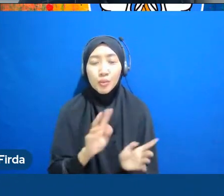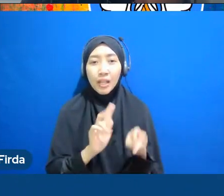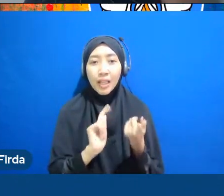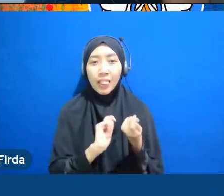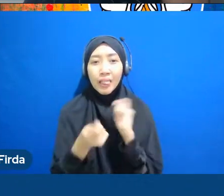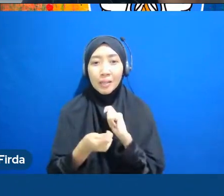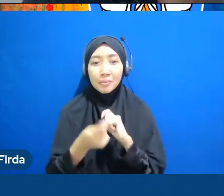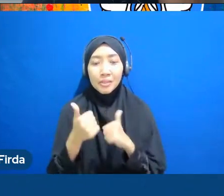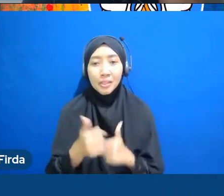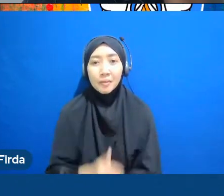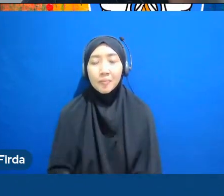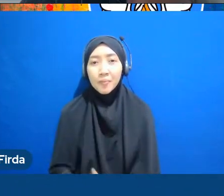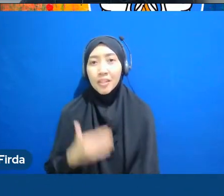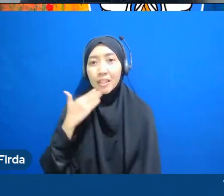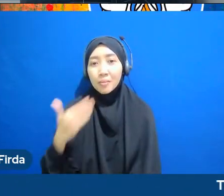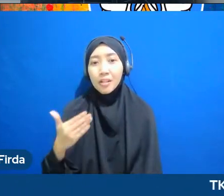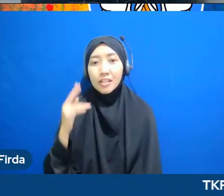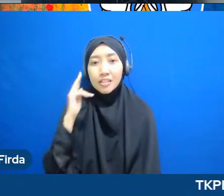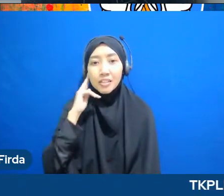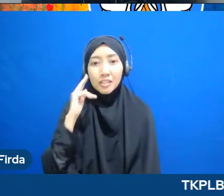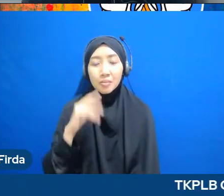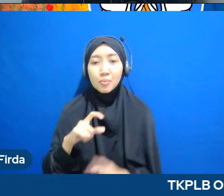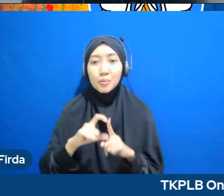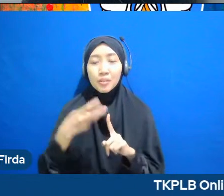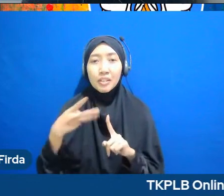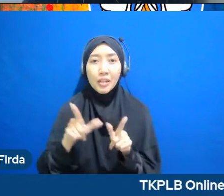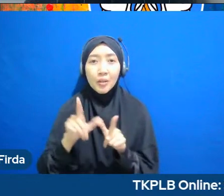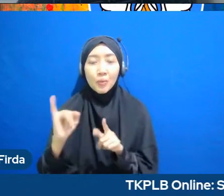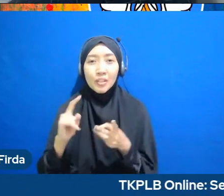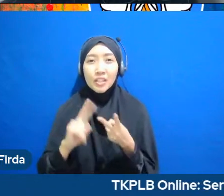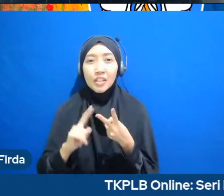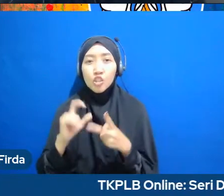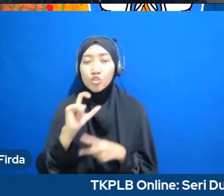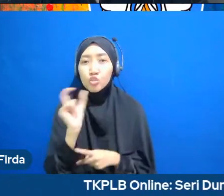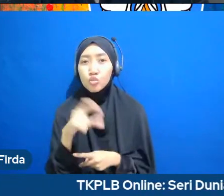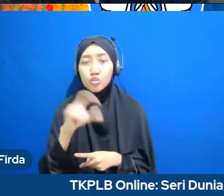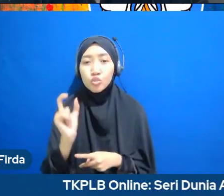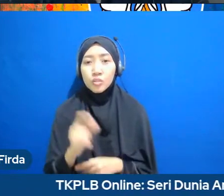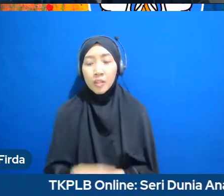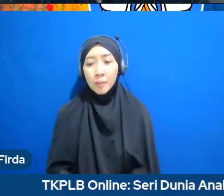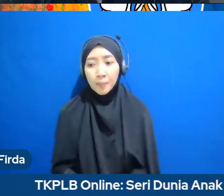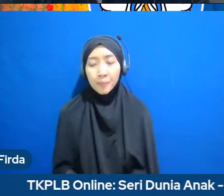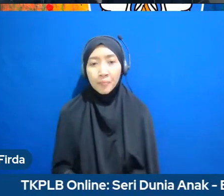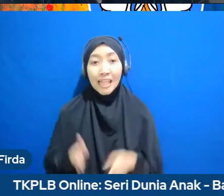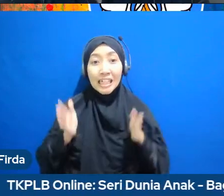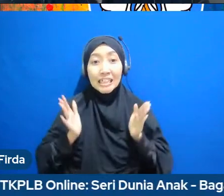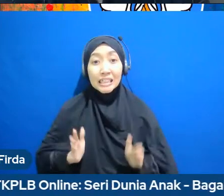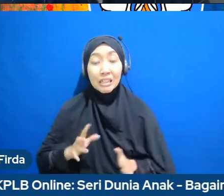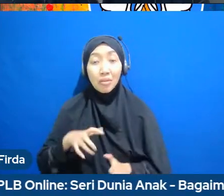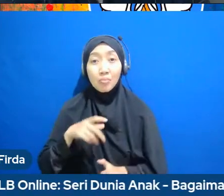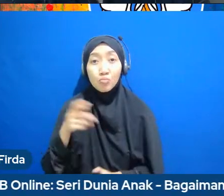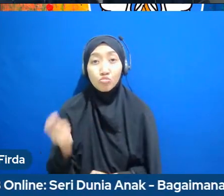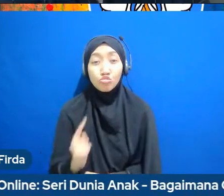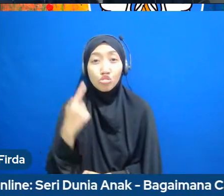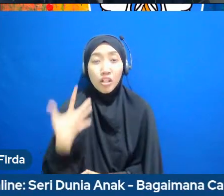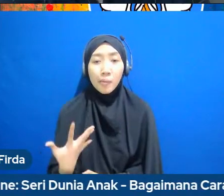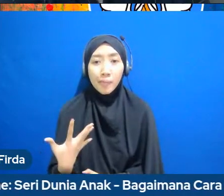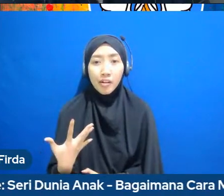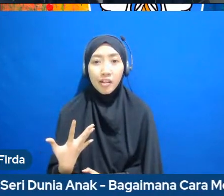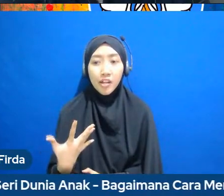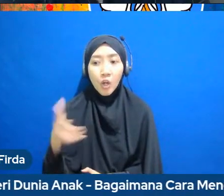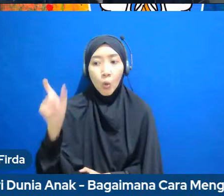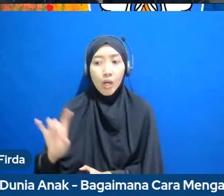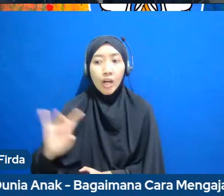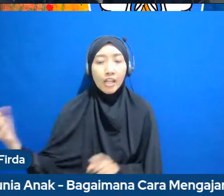Iya, terima kasih Bu Dewi sama Bu Cucu nih. Perilaku yang muncul adalah melukai orang lain